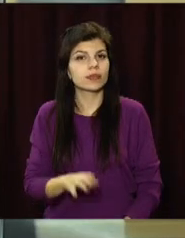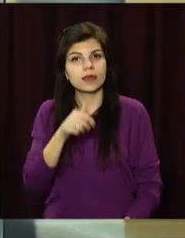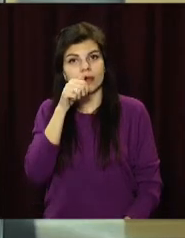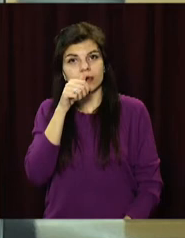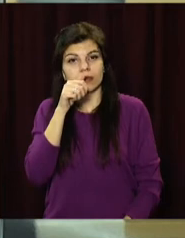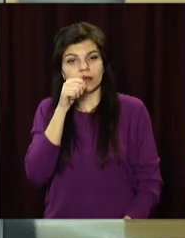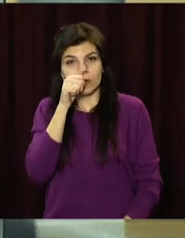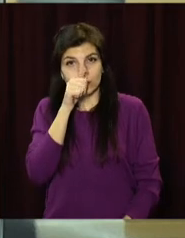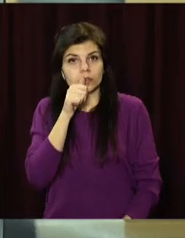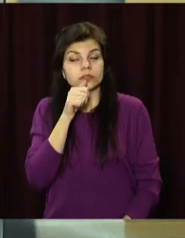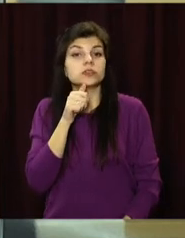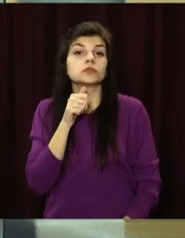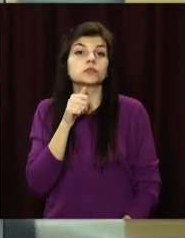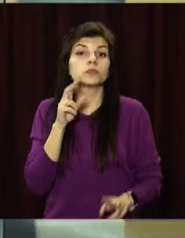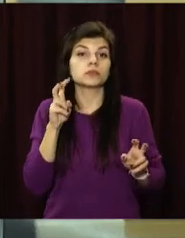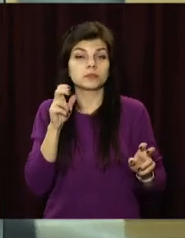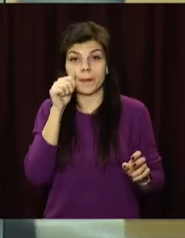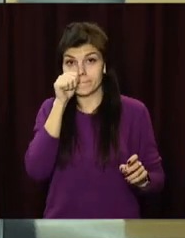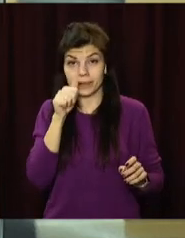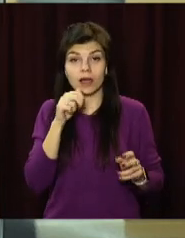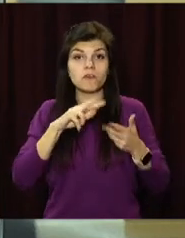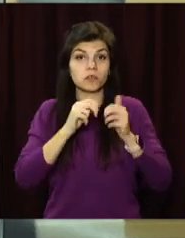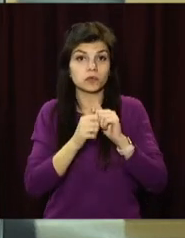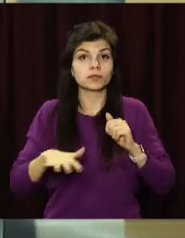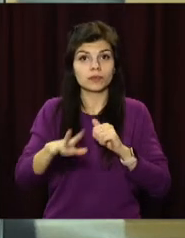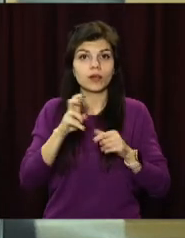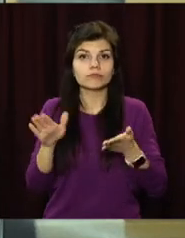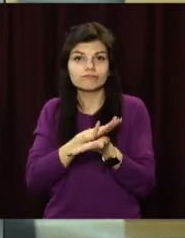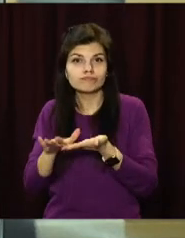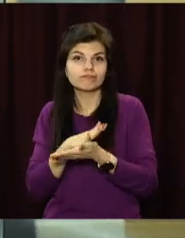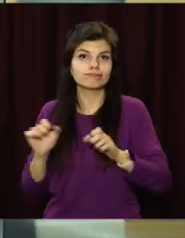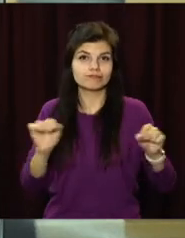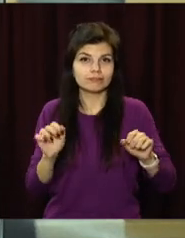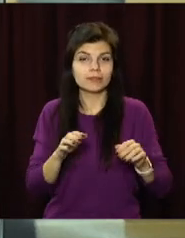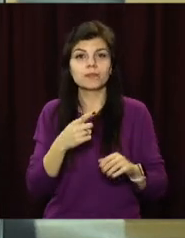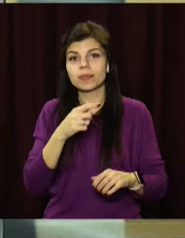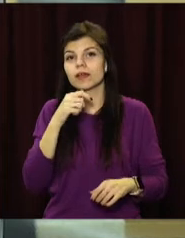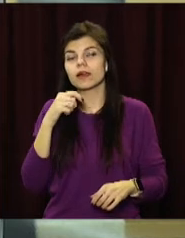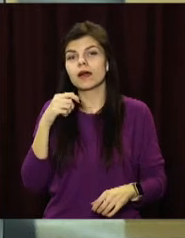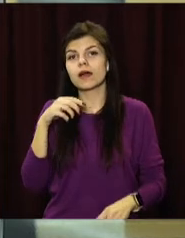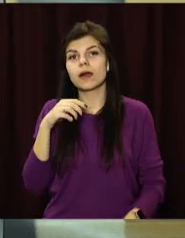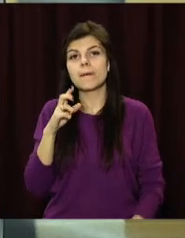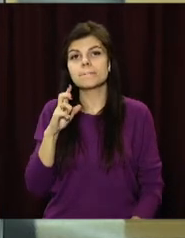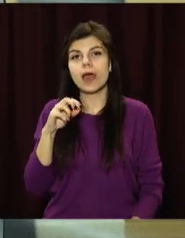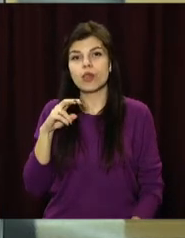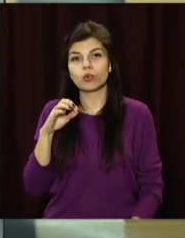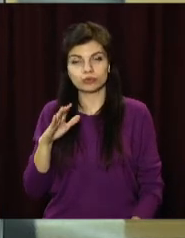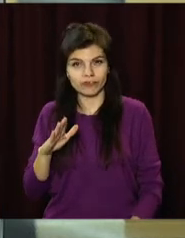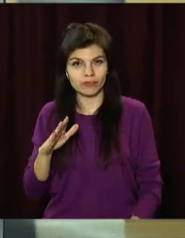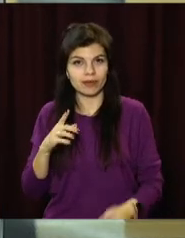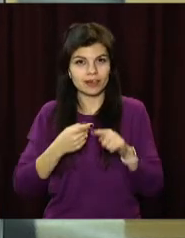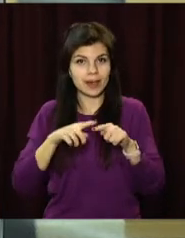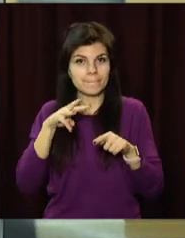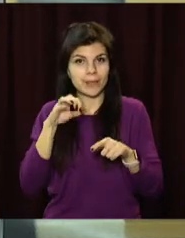Місячник з благоустрою розпочався у Кам'янському. Відповідне розпорядження підписав міський голова Андрій Білоусов. Це значить,